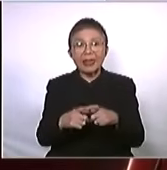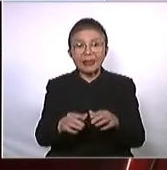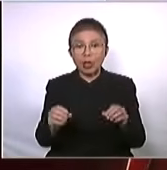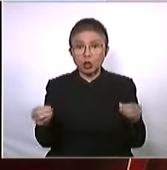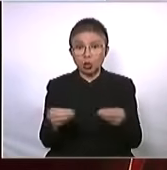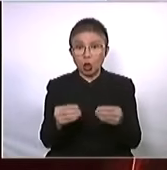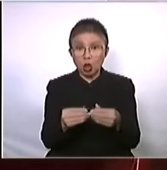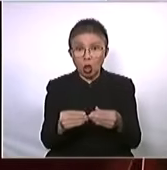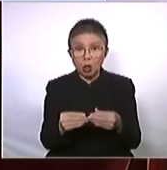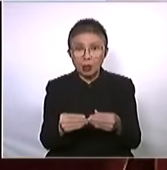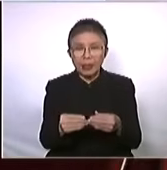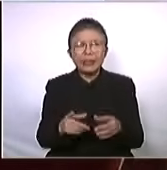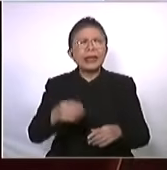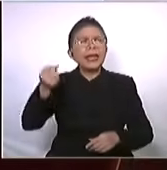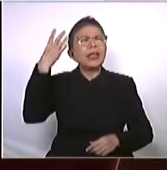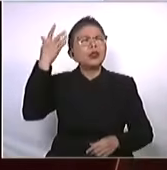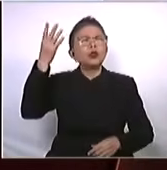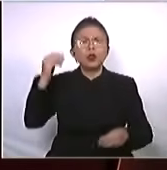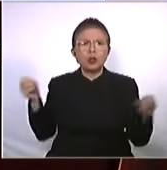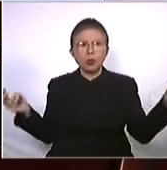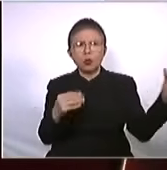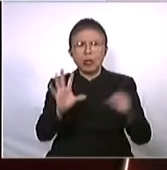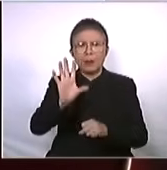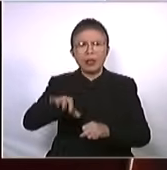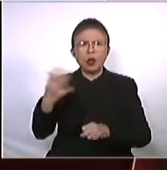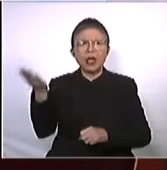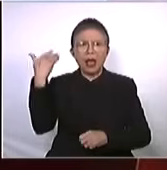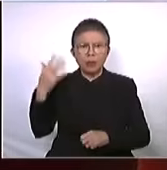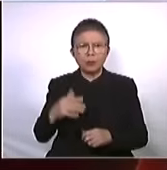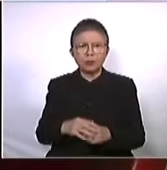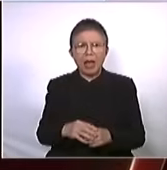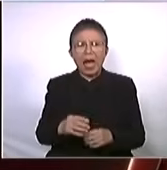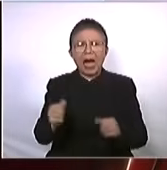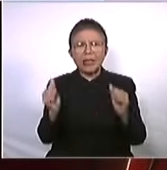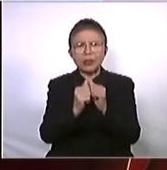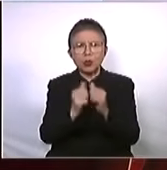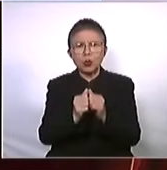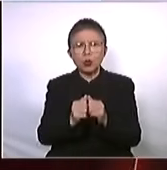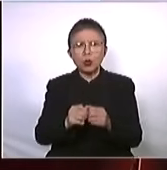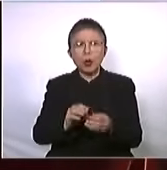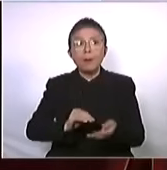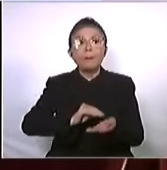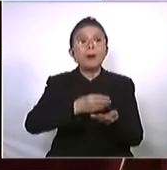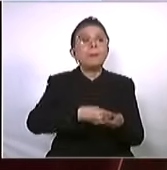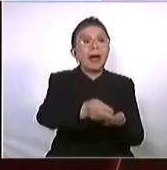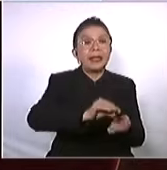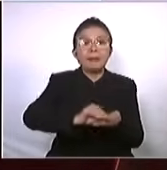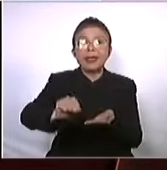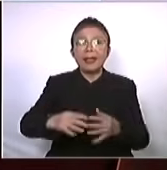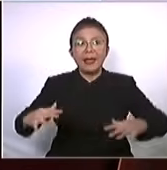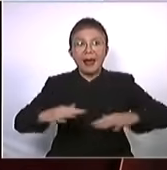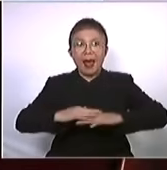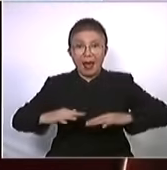memadai saya ingat Debat Pilpres 5 tahun yang lalu ada komitmen untuk membagi lahan